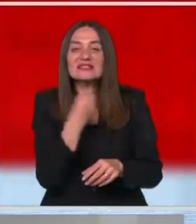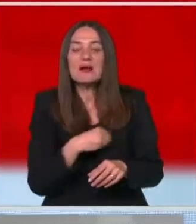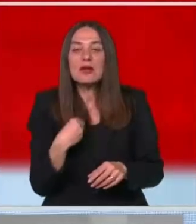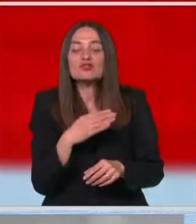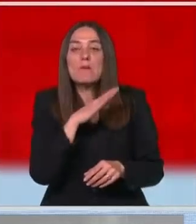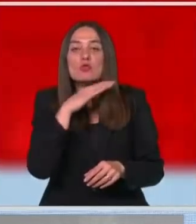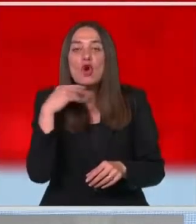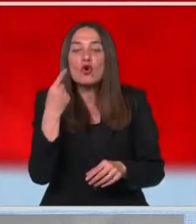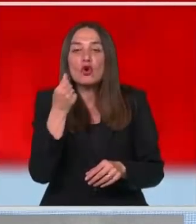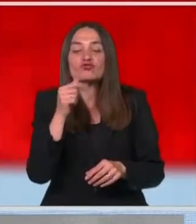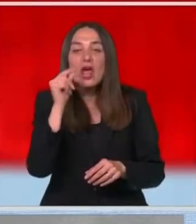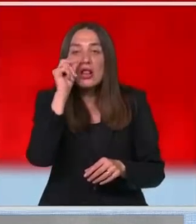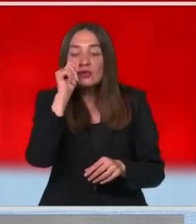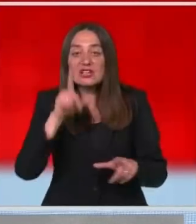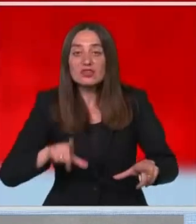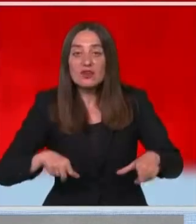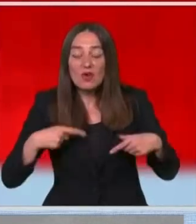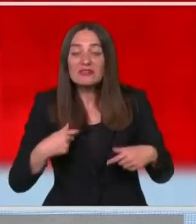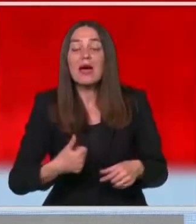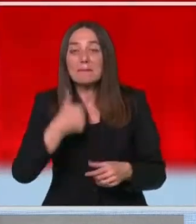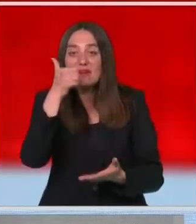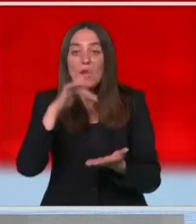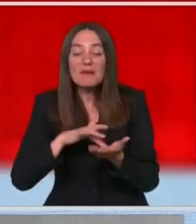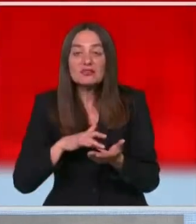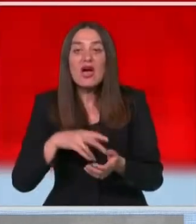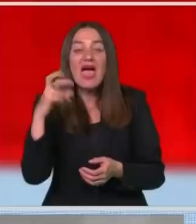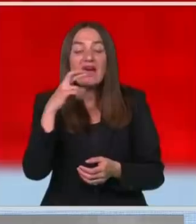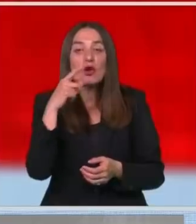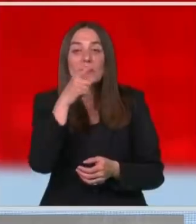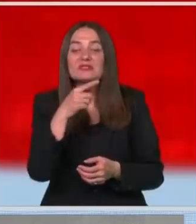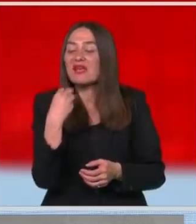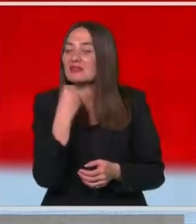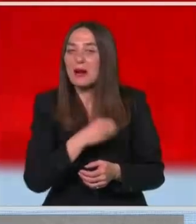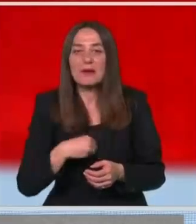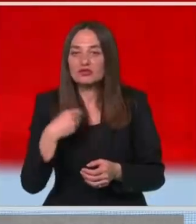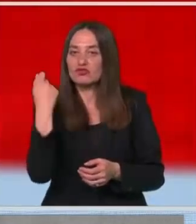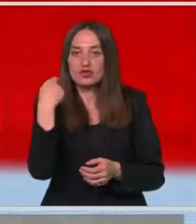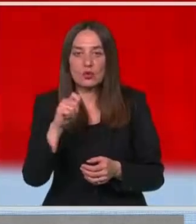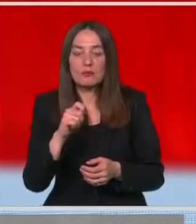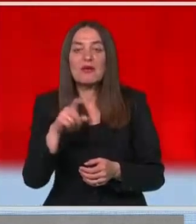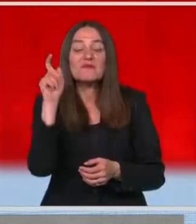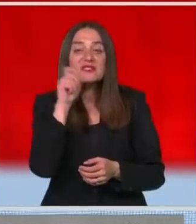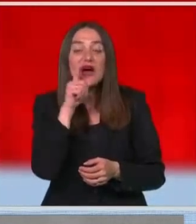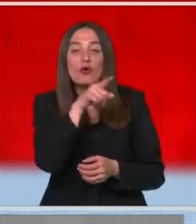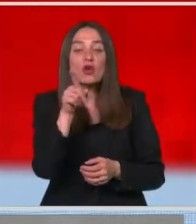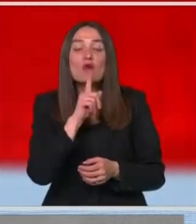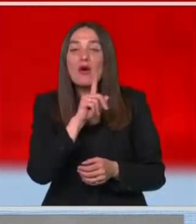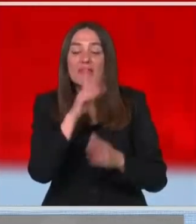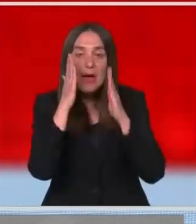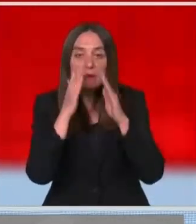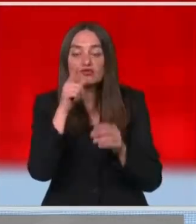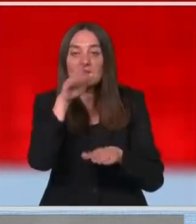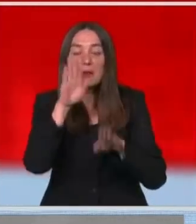košta. Ljudski životi da na prvom mestu, ali ekonomski oni su dramatično skupi. I svako onaj ko ne poštuje te